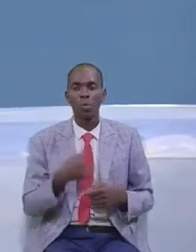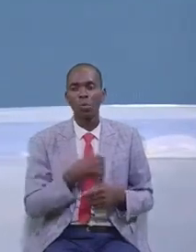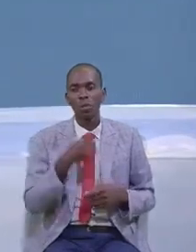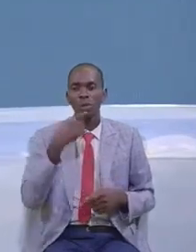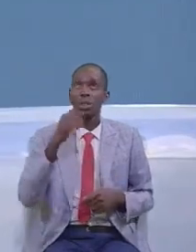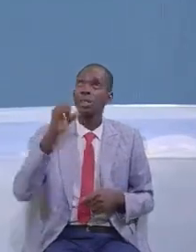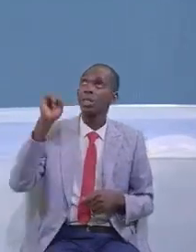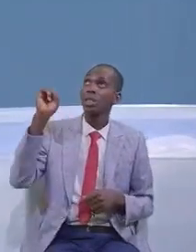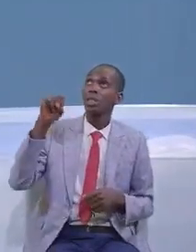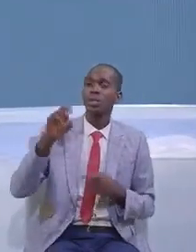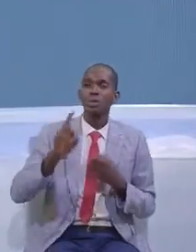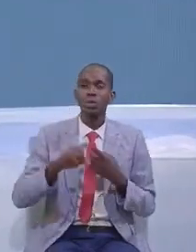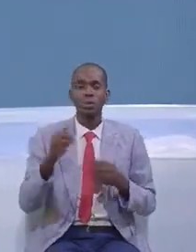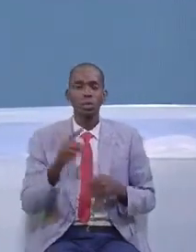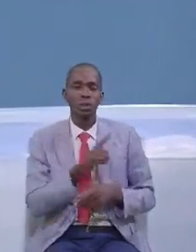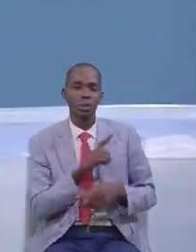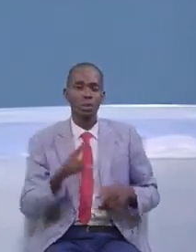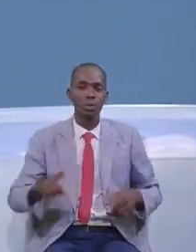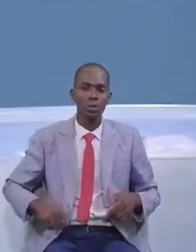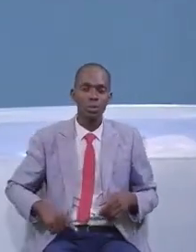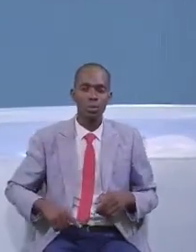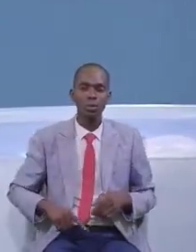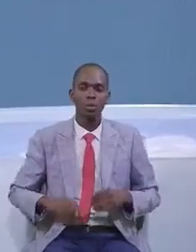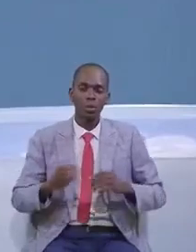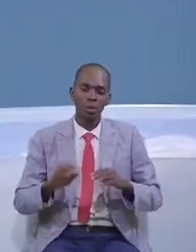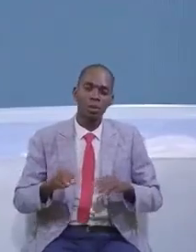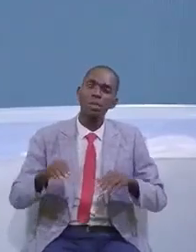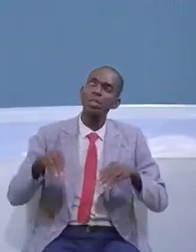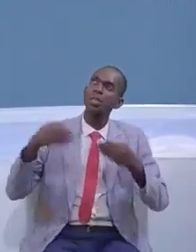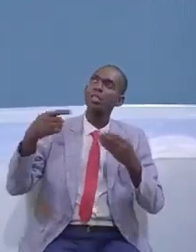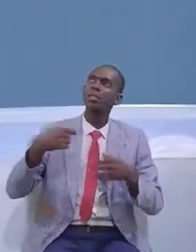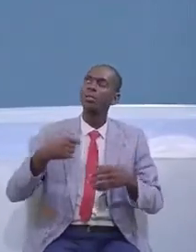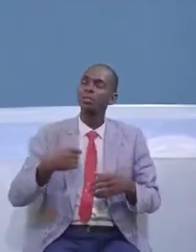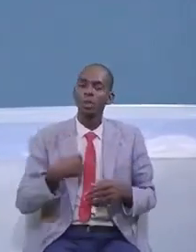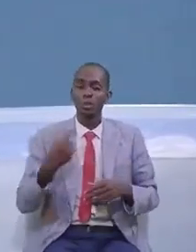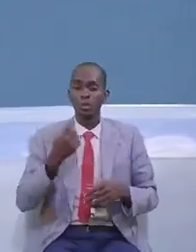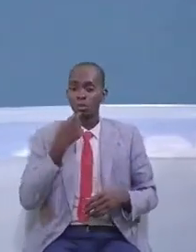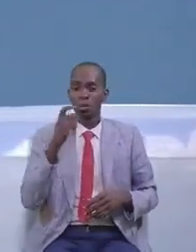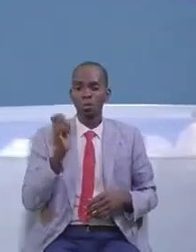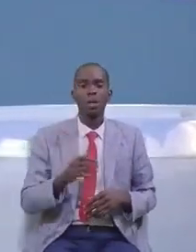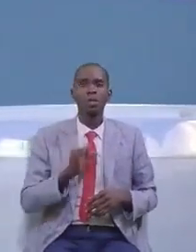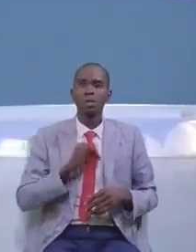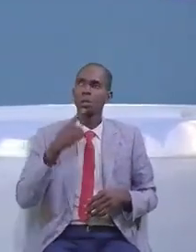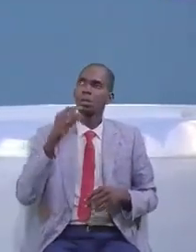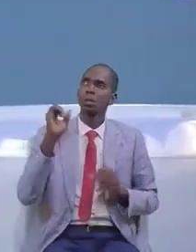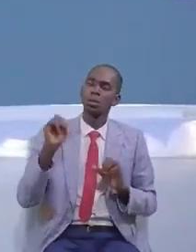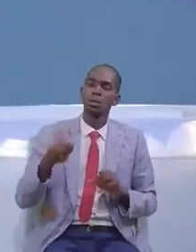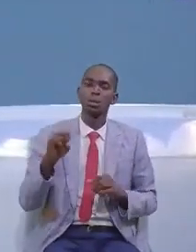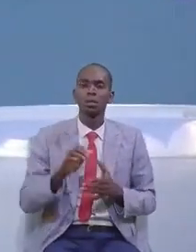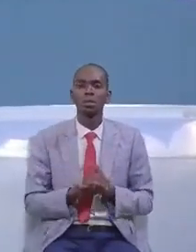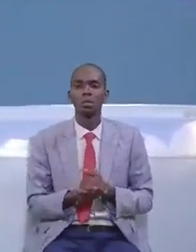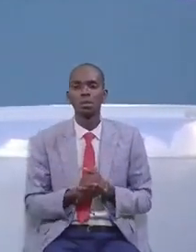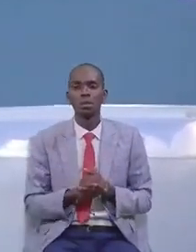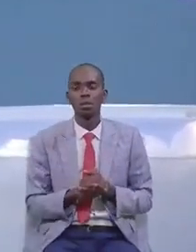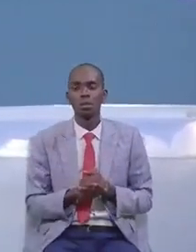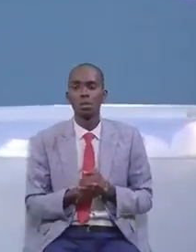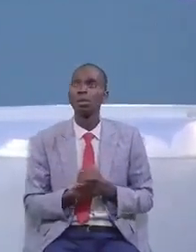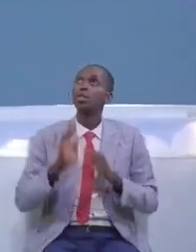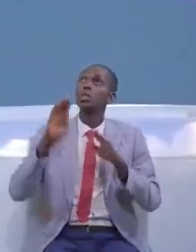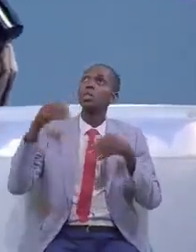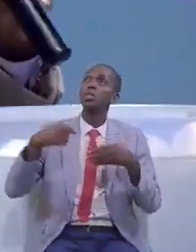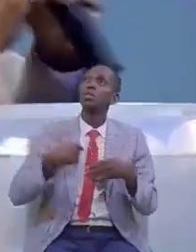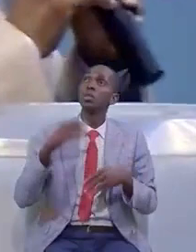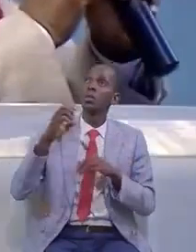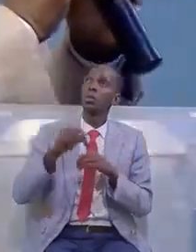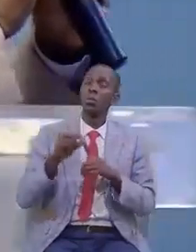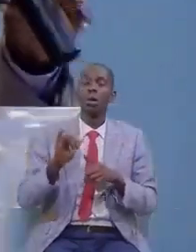Lord, మనము కూడా ప్రభువుకు అవునని చెప్తే, give me the command, I say yes. ప్రభువా మీరు ఆజ్ఞ ఇవ్వండి, నేను అవును అంటాను. Give me the word, I say